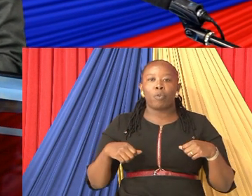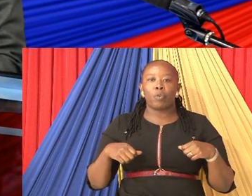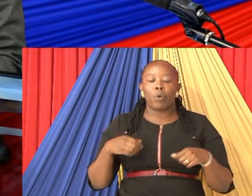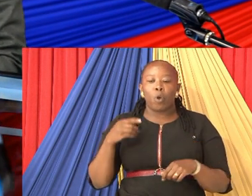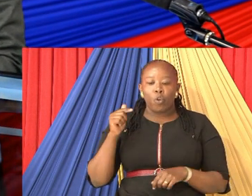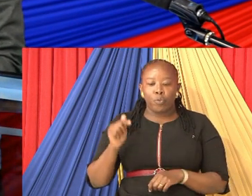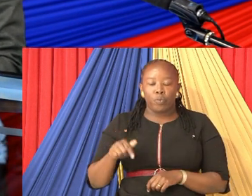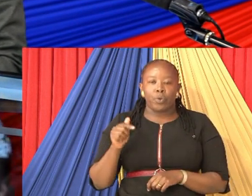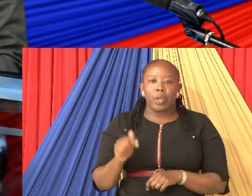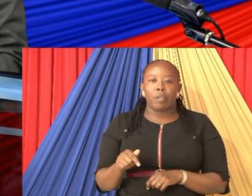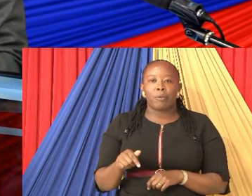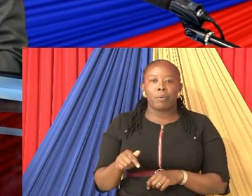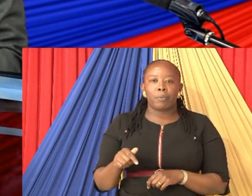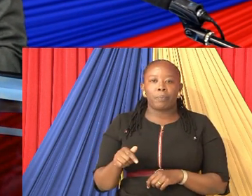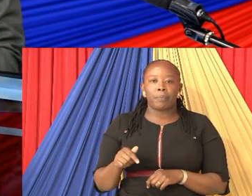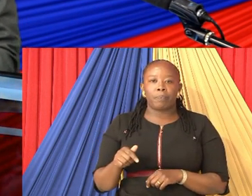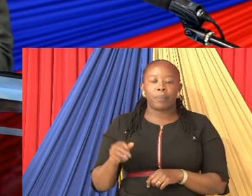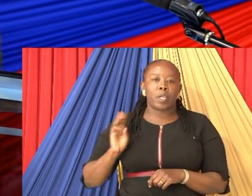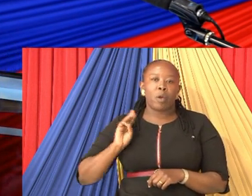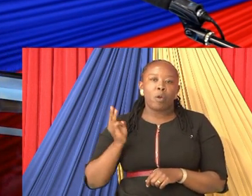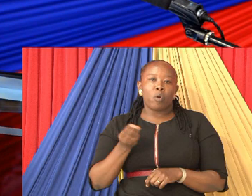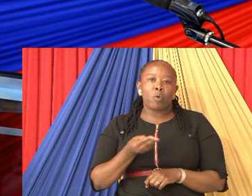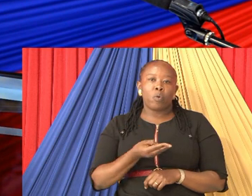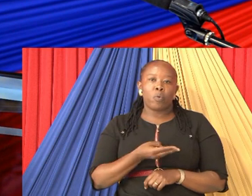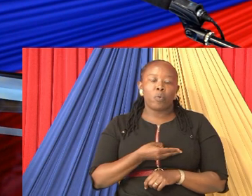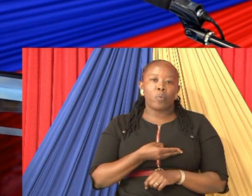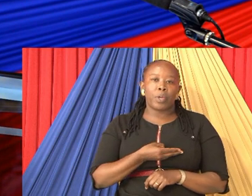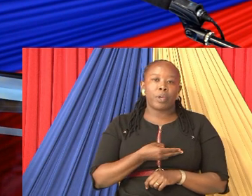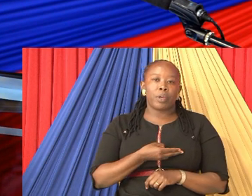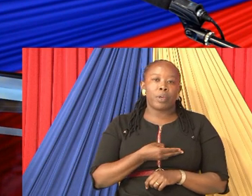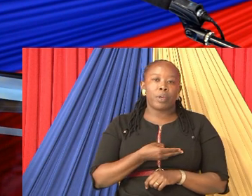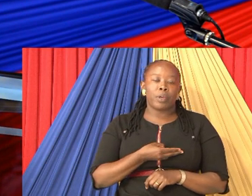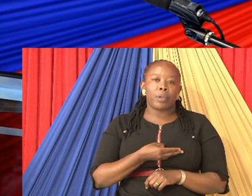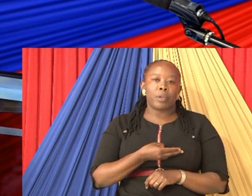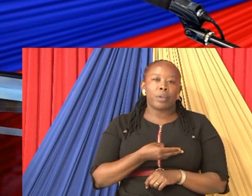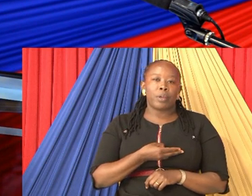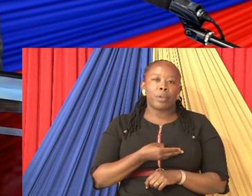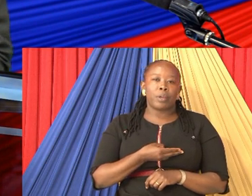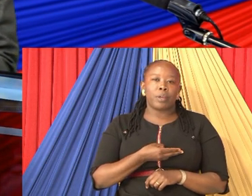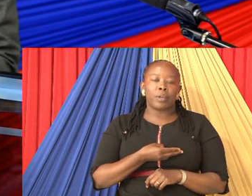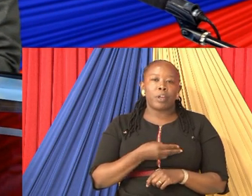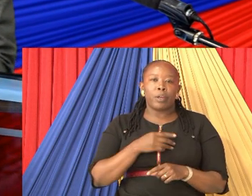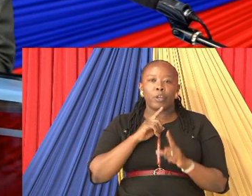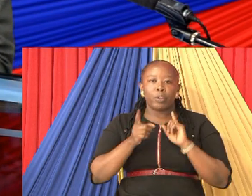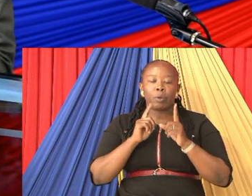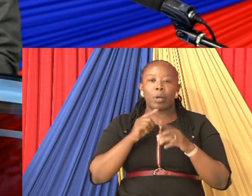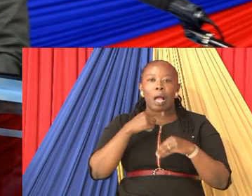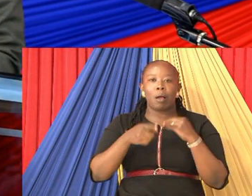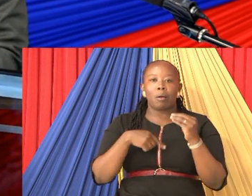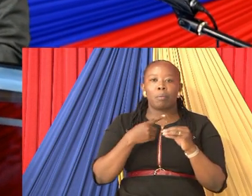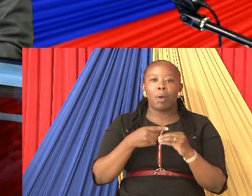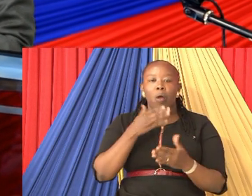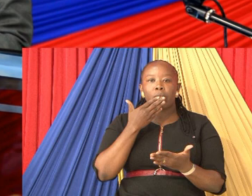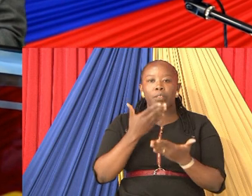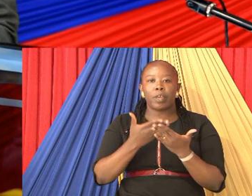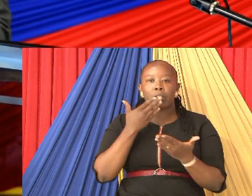Siku ya leo ni siku tunayoitenga kwa ajili ya kushukuru Mungu, Thanksgiving Sunday. Japokuwa ni